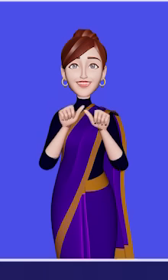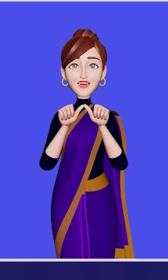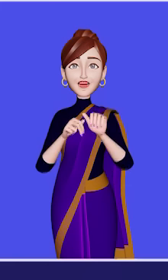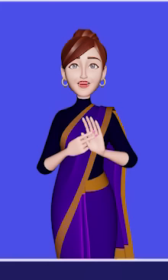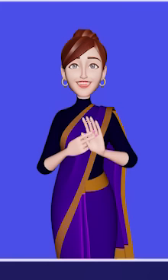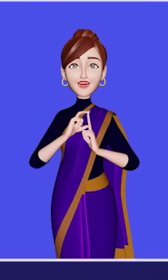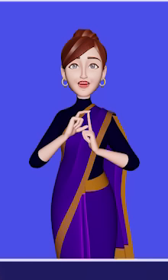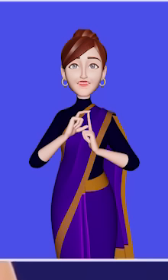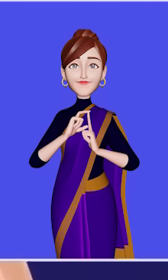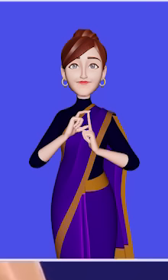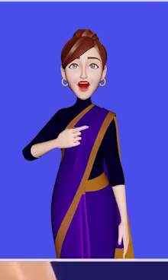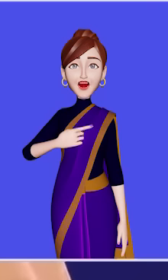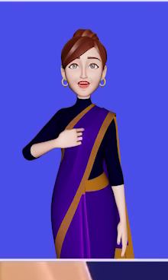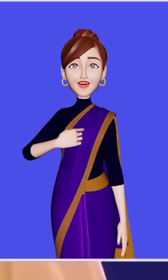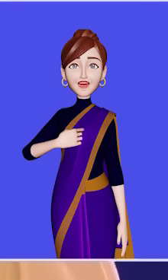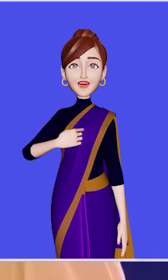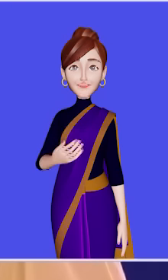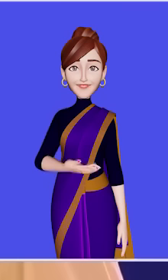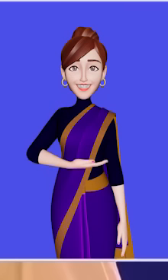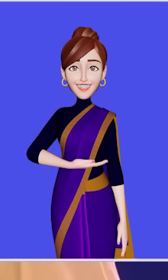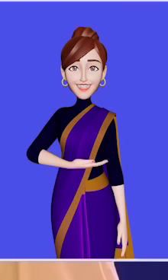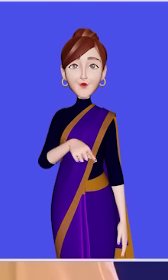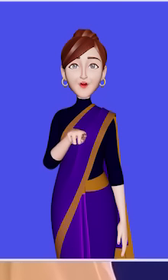नई टेक्नोलॉजी के प्रति उत्सुक